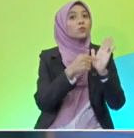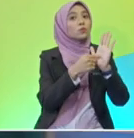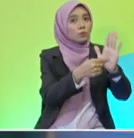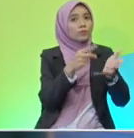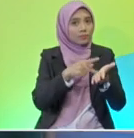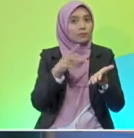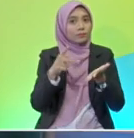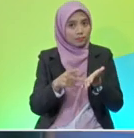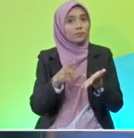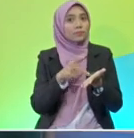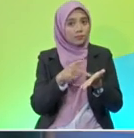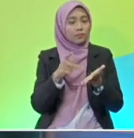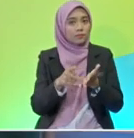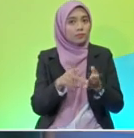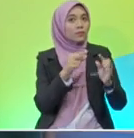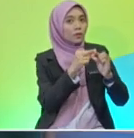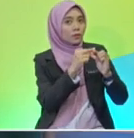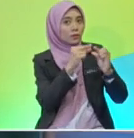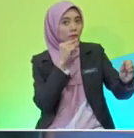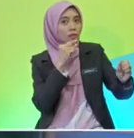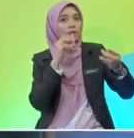garis nombo yo